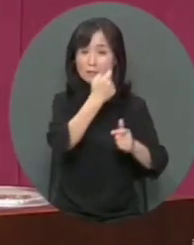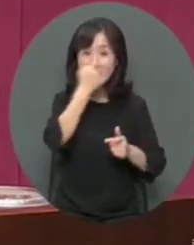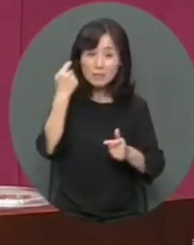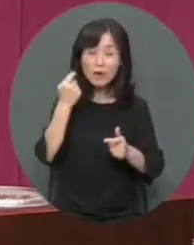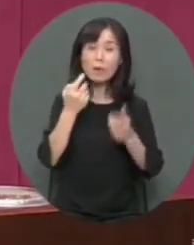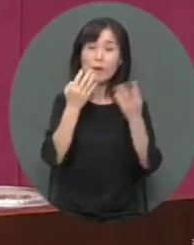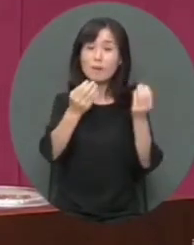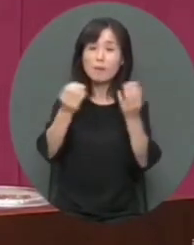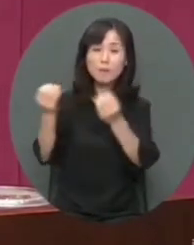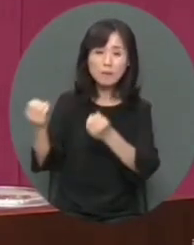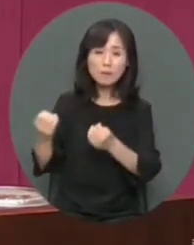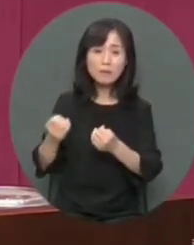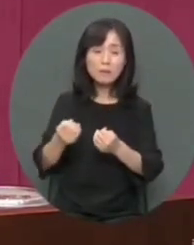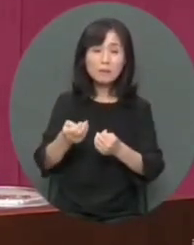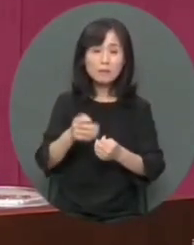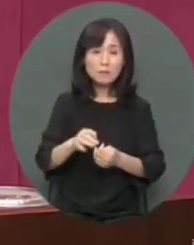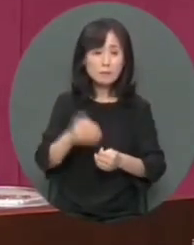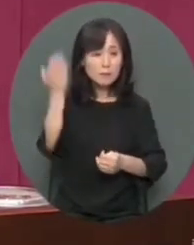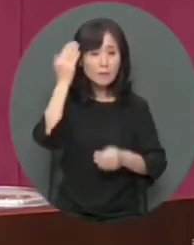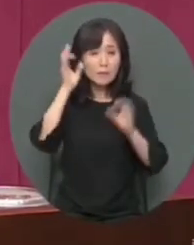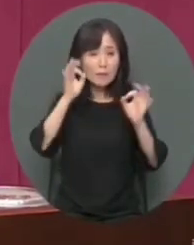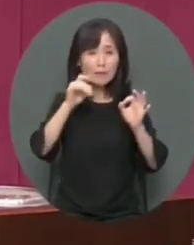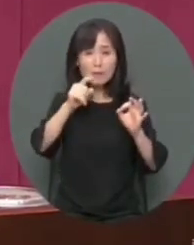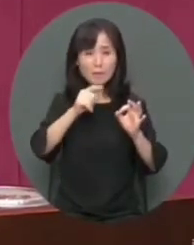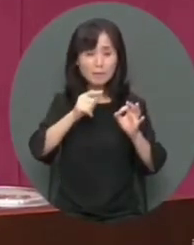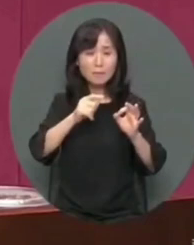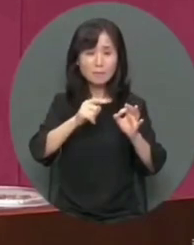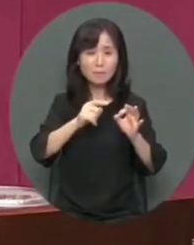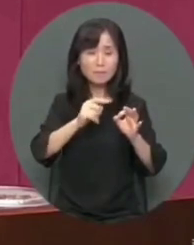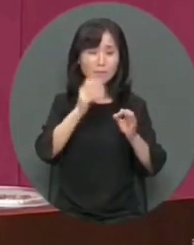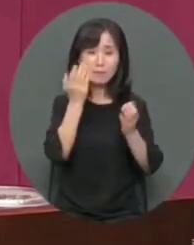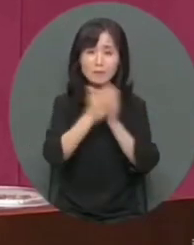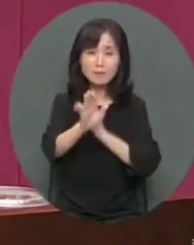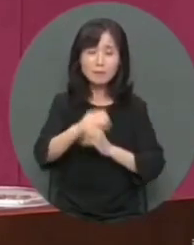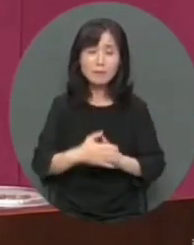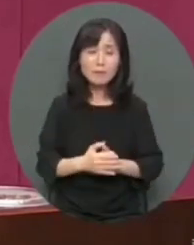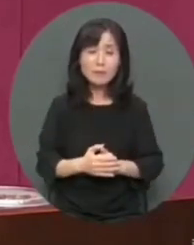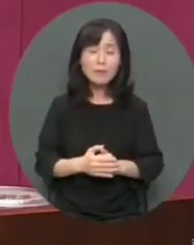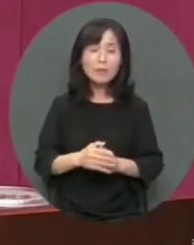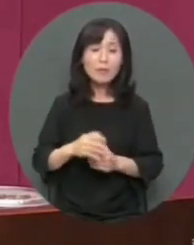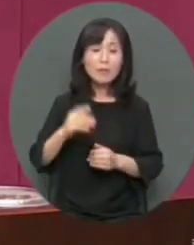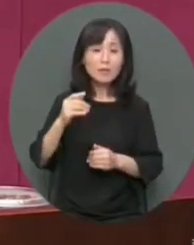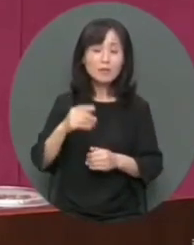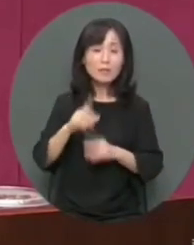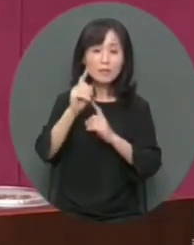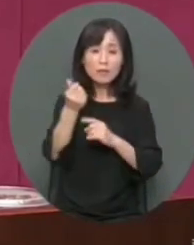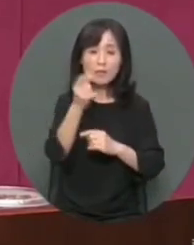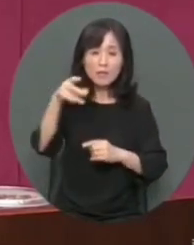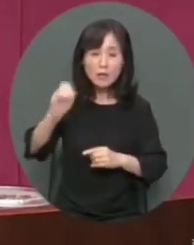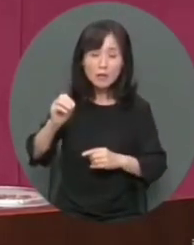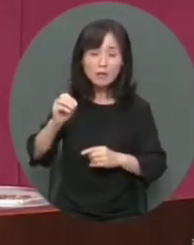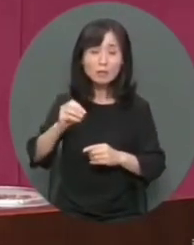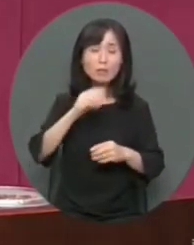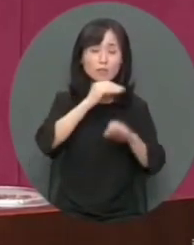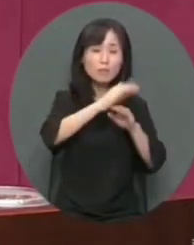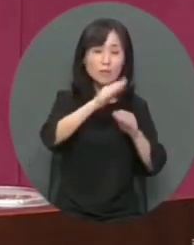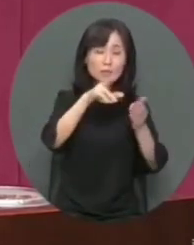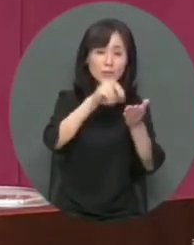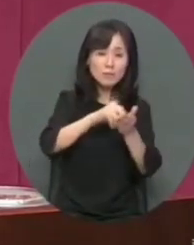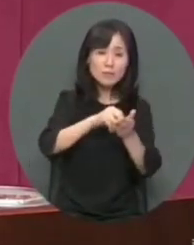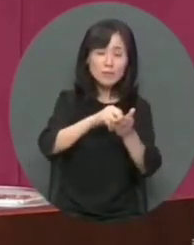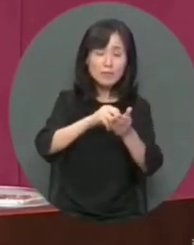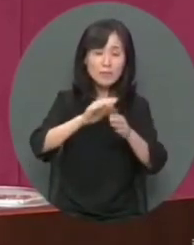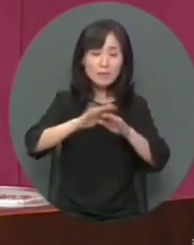대로 많지만 상식적으로 그게 가능하겠습니까? 예를 들어서 평화부지선은 북한 이슈를 다루기 위해서 원래 없던